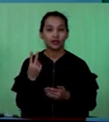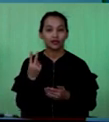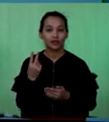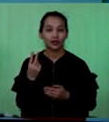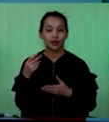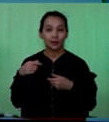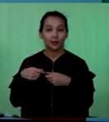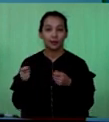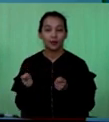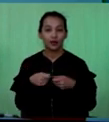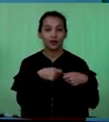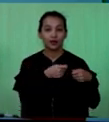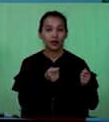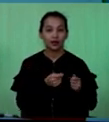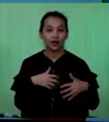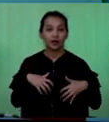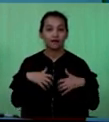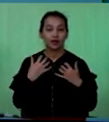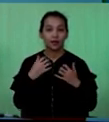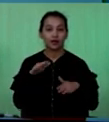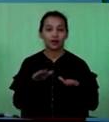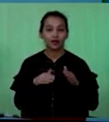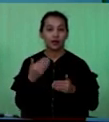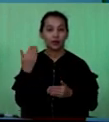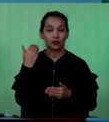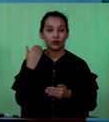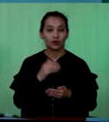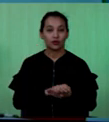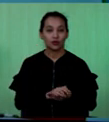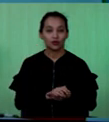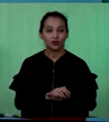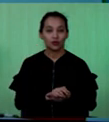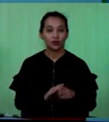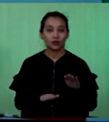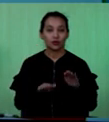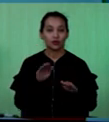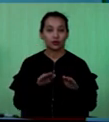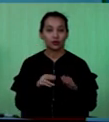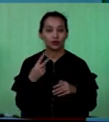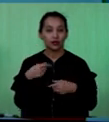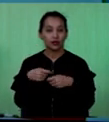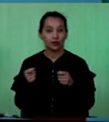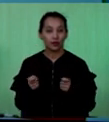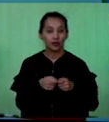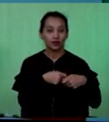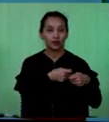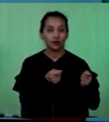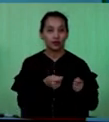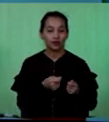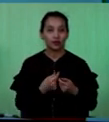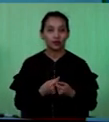mexanik tarozi. Avvallari insonlar tarozilarda 2 pallasida 2